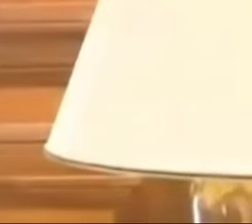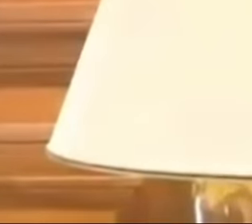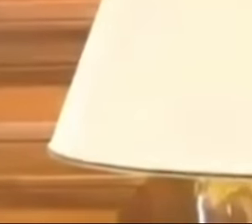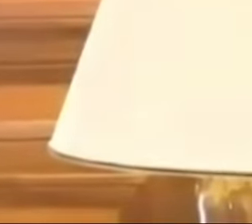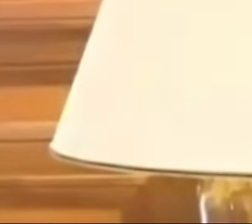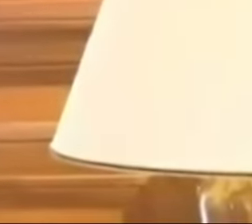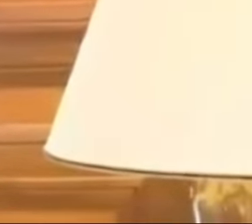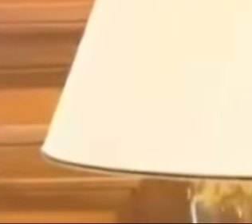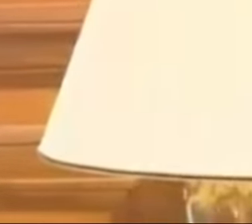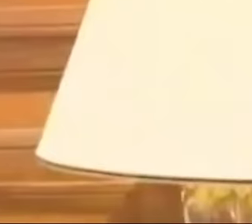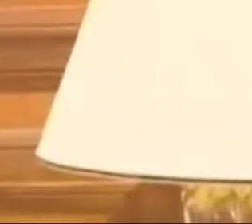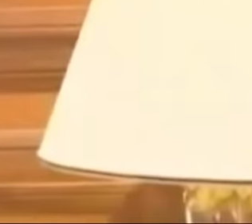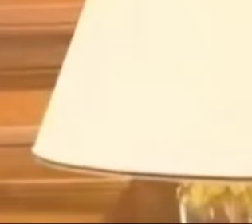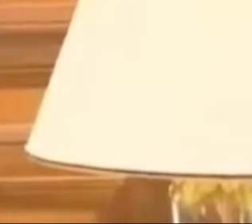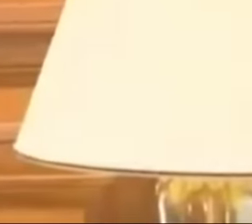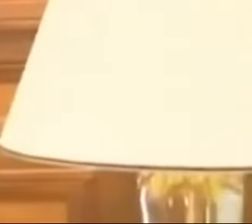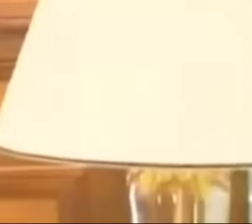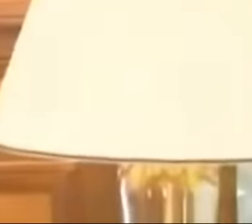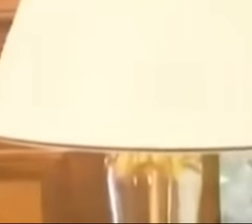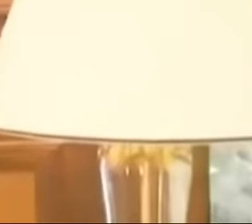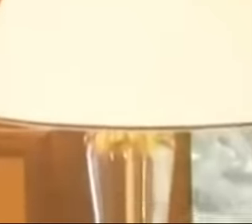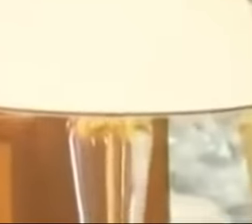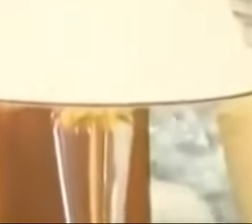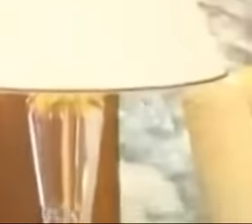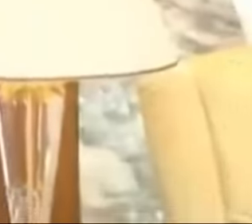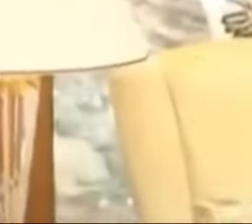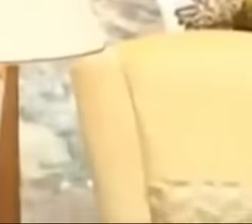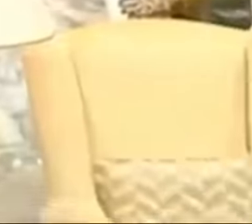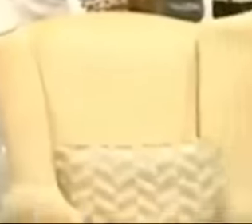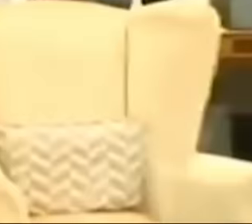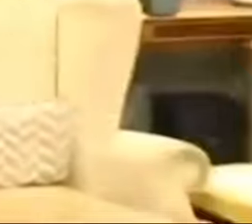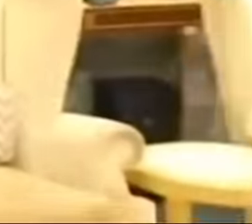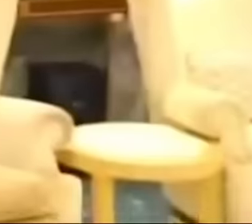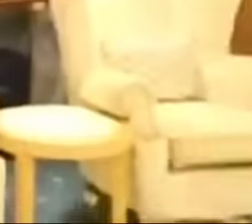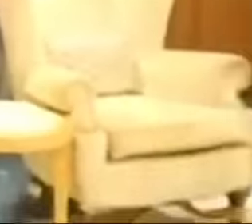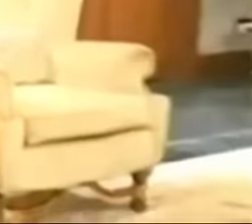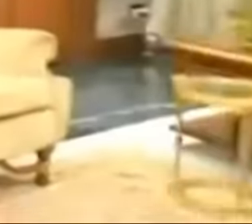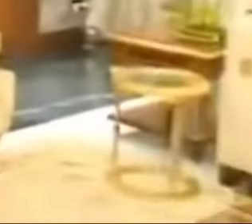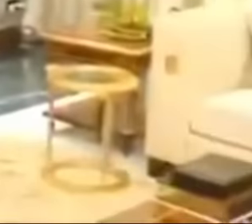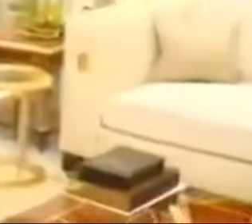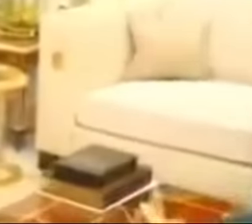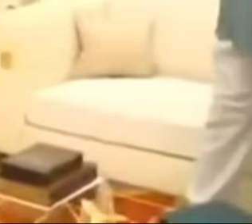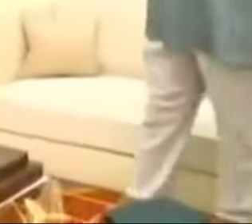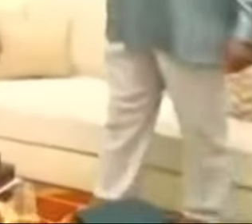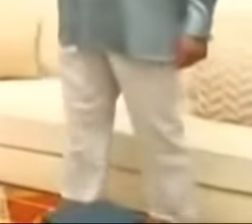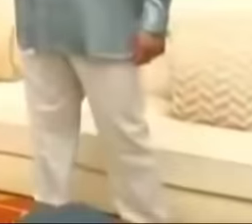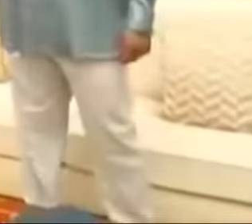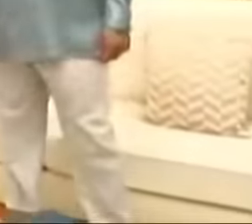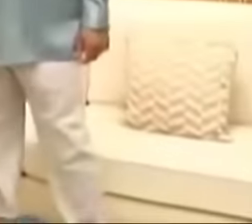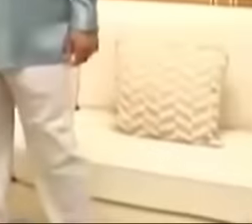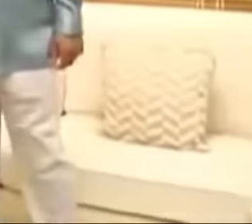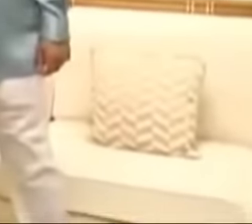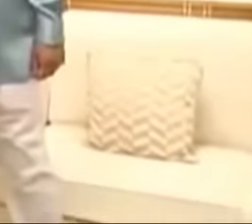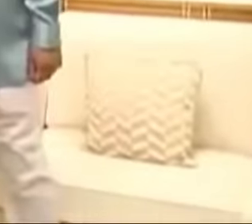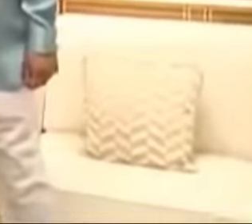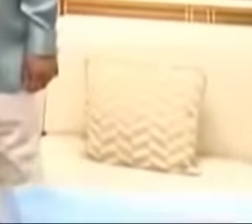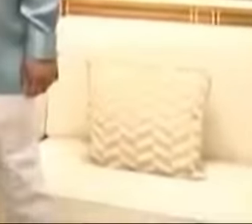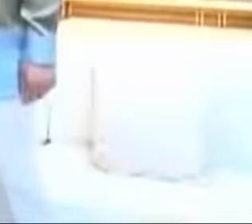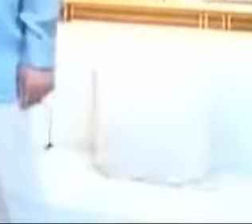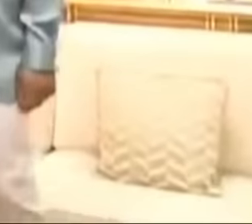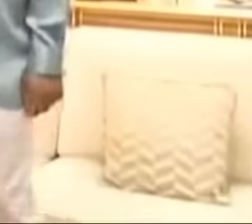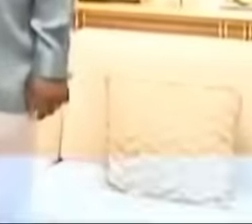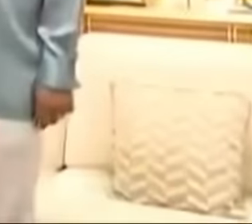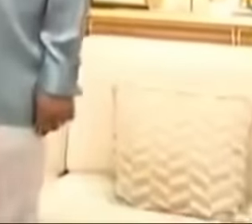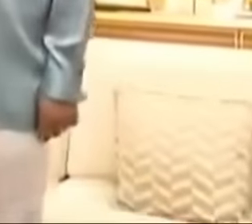Madame Rosalie Matondo, ministre de l'économie forestière de la République du Congo, était porteuse ce